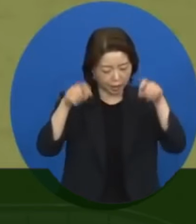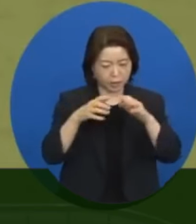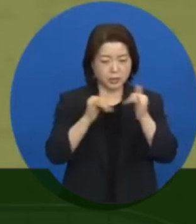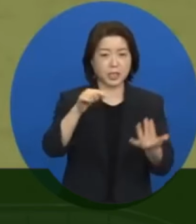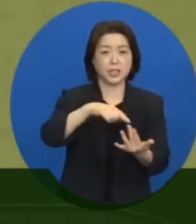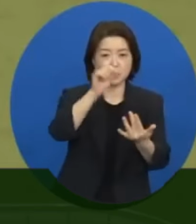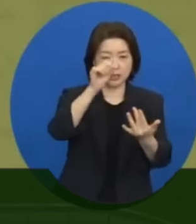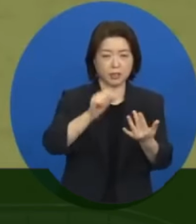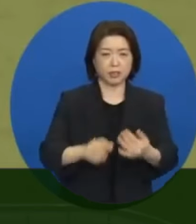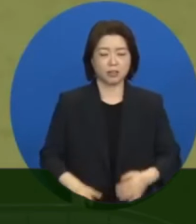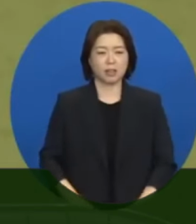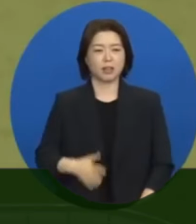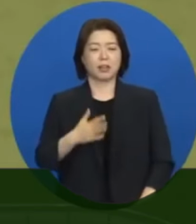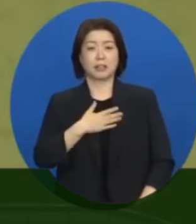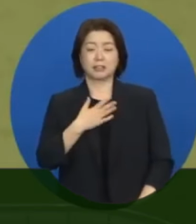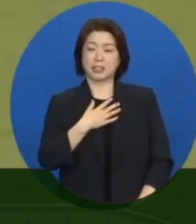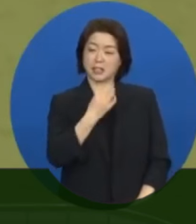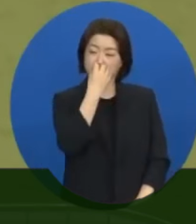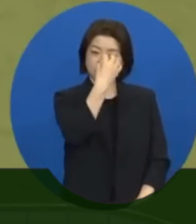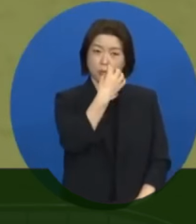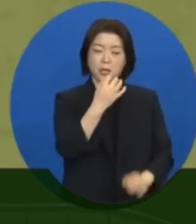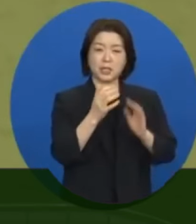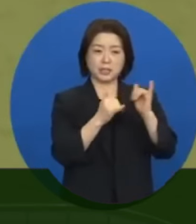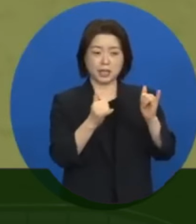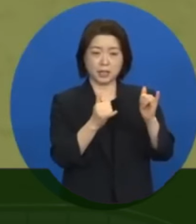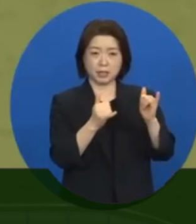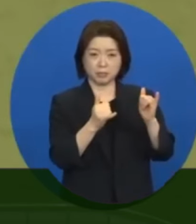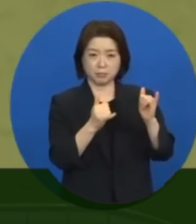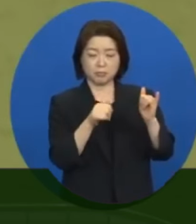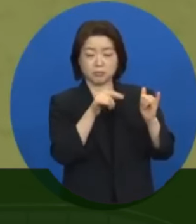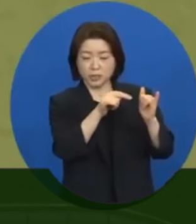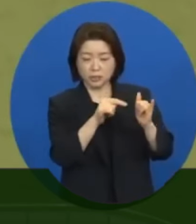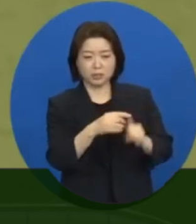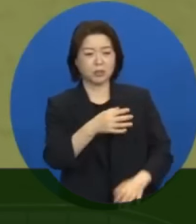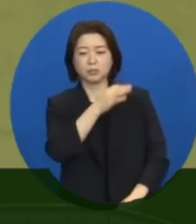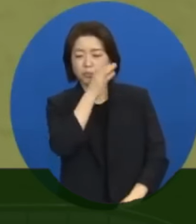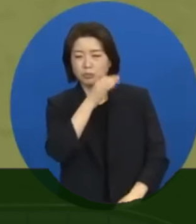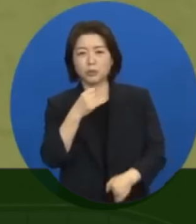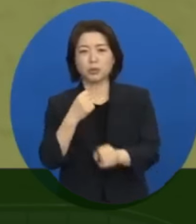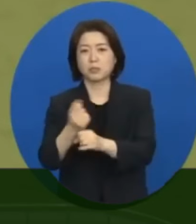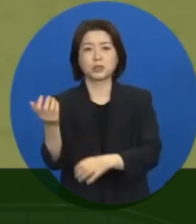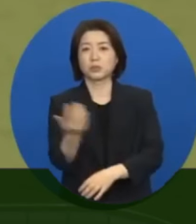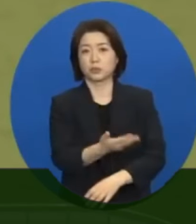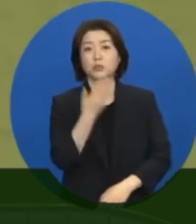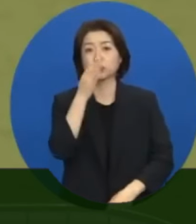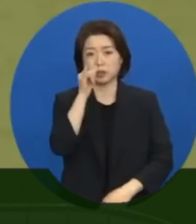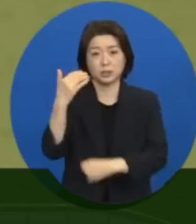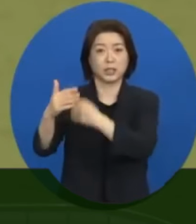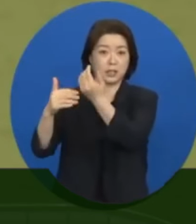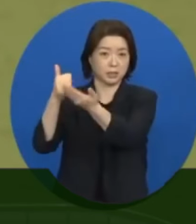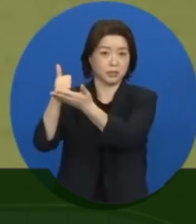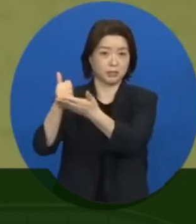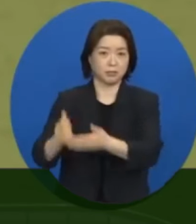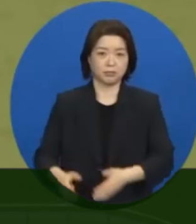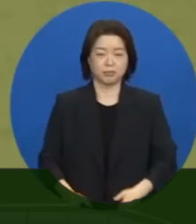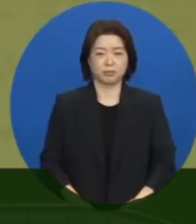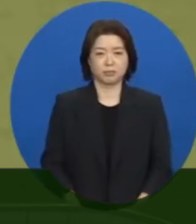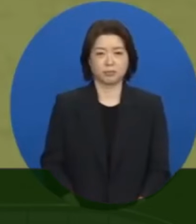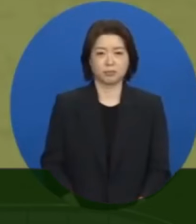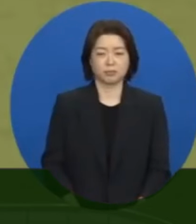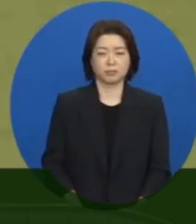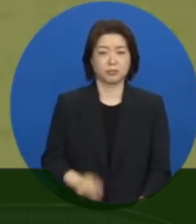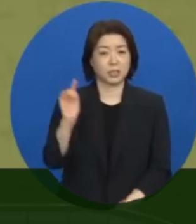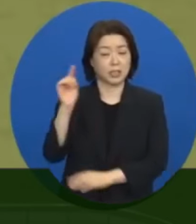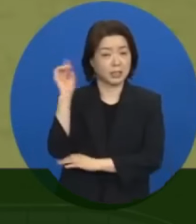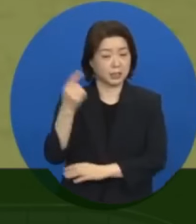스스로 지혜 있는다고 하는 사람들을 부끄럽게 하시는 분이시기 때문에 그렇습니다 왜 다냐고요